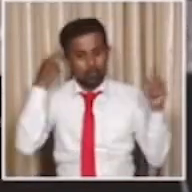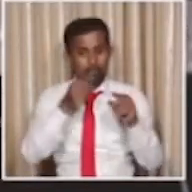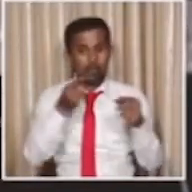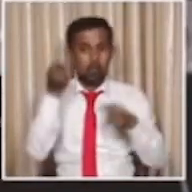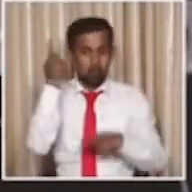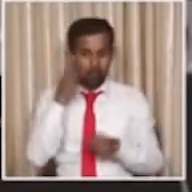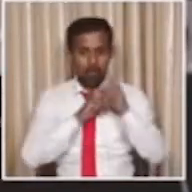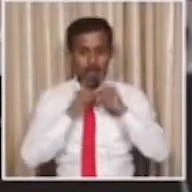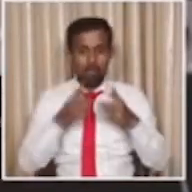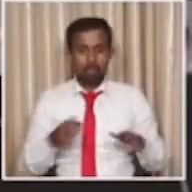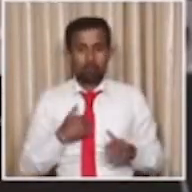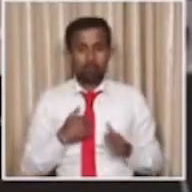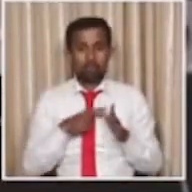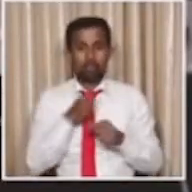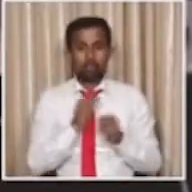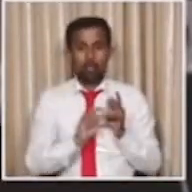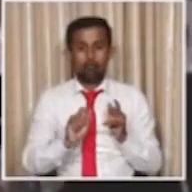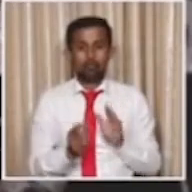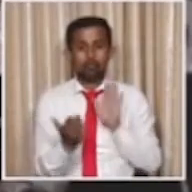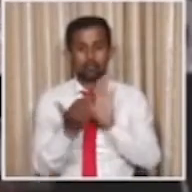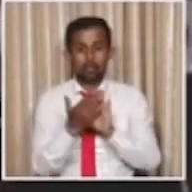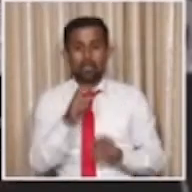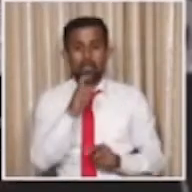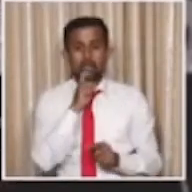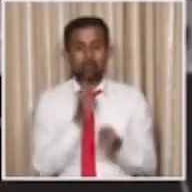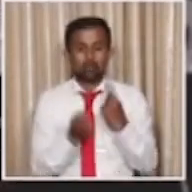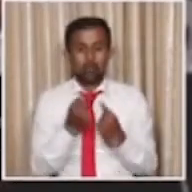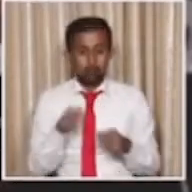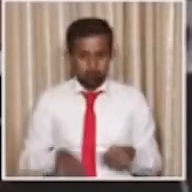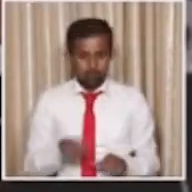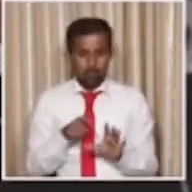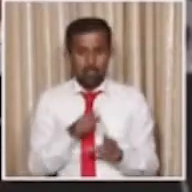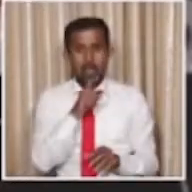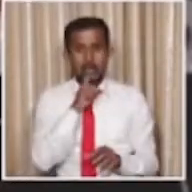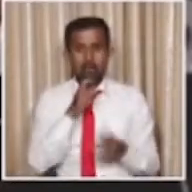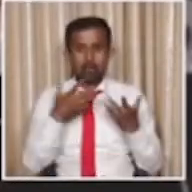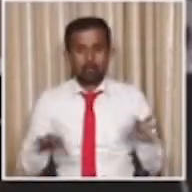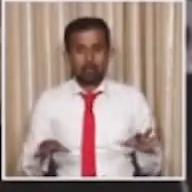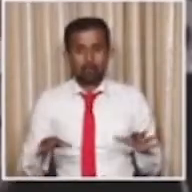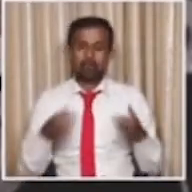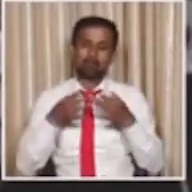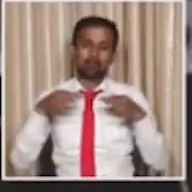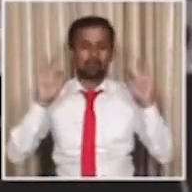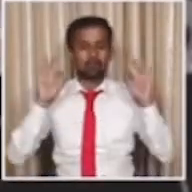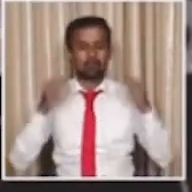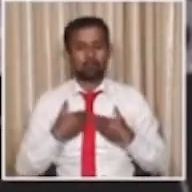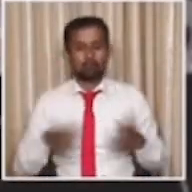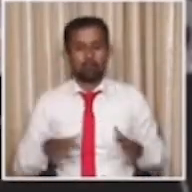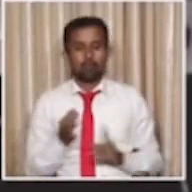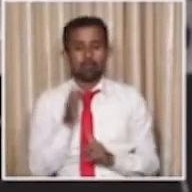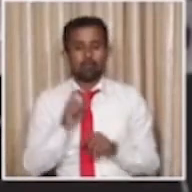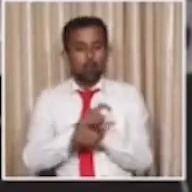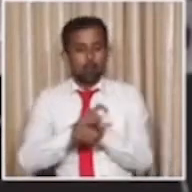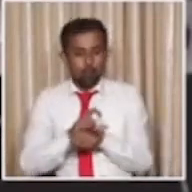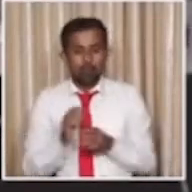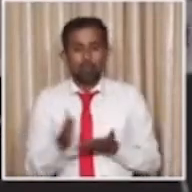පෞගේ කාලේ කතා කරද්දී මම නීතිපති දෙපාර්තමේන්තුවත් එක්ක නඩු කියනවා. ගියා මේ අවුරුද්දේ නඩු ඉවරනේ. නිදොස් කරන නිදහස් ජනාධිපති කොමිෂන්